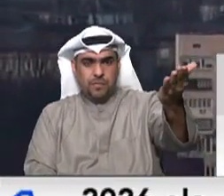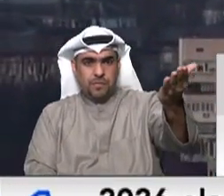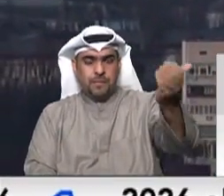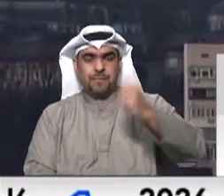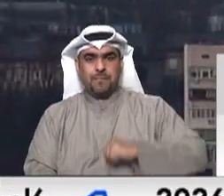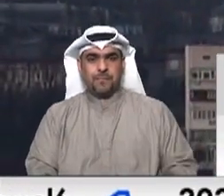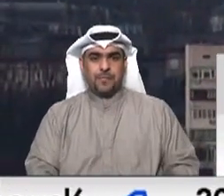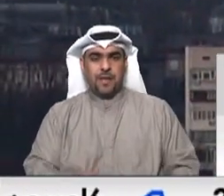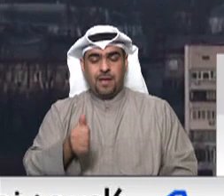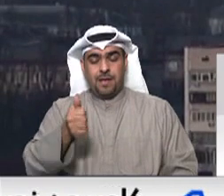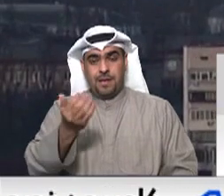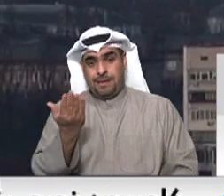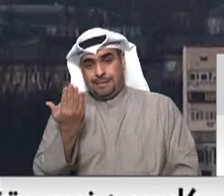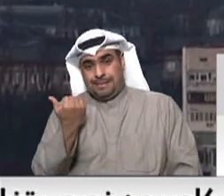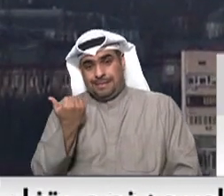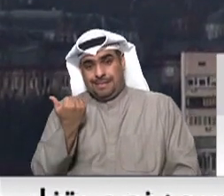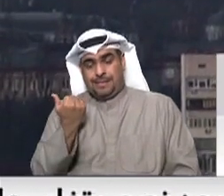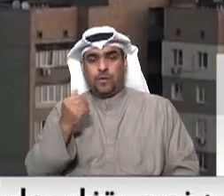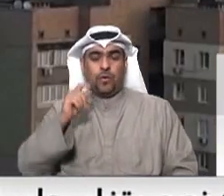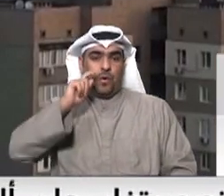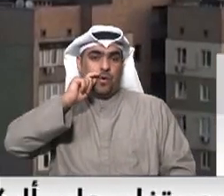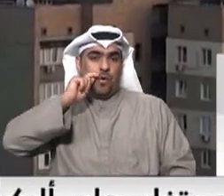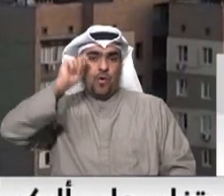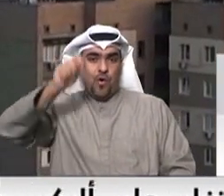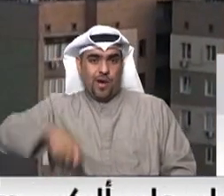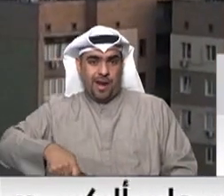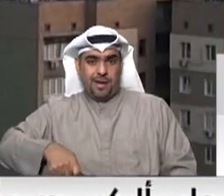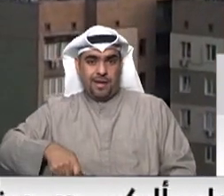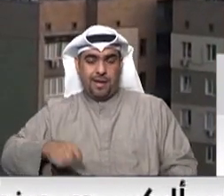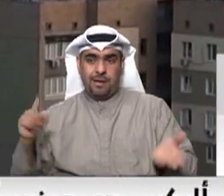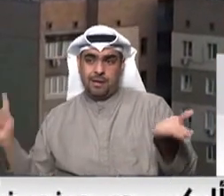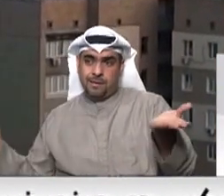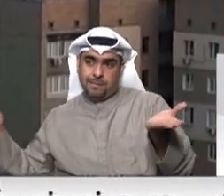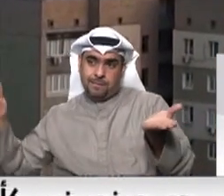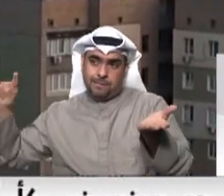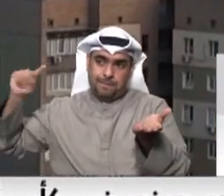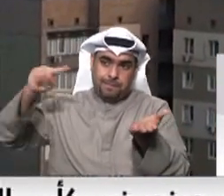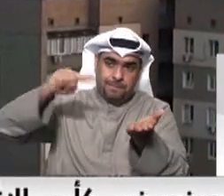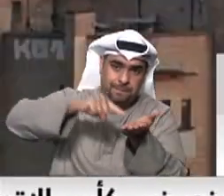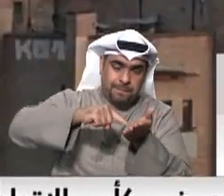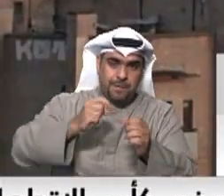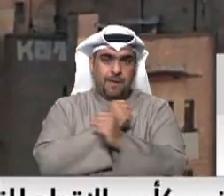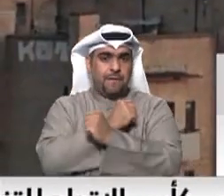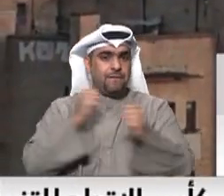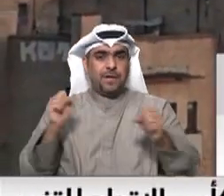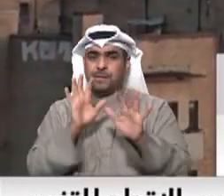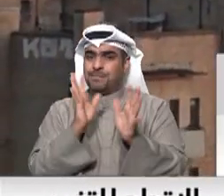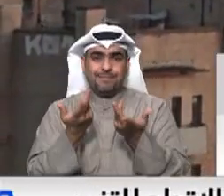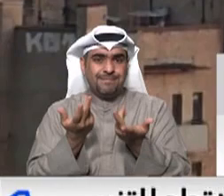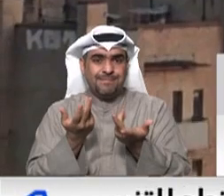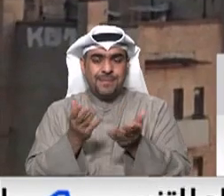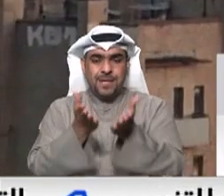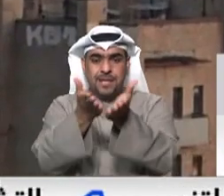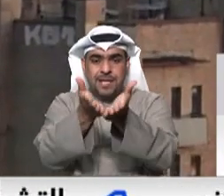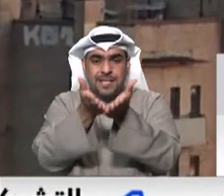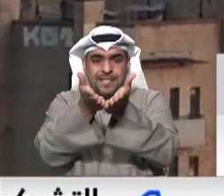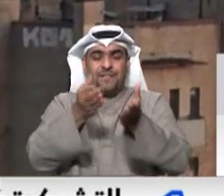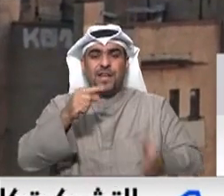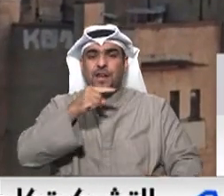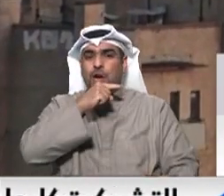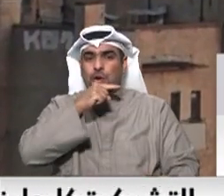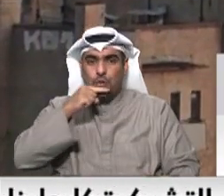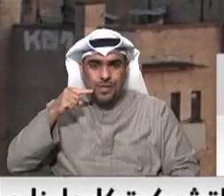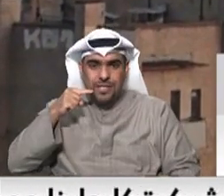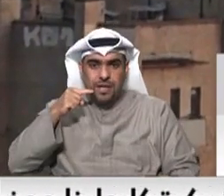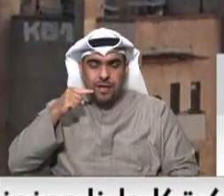مرفا فيودوسيا بشبه جزيره القرم التي ضمتها روسيا فيما اعلن القائد العام للقوات المسلحه الاوكرانيه فاليري